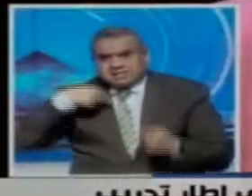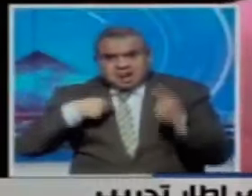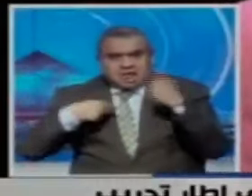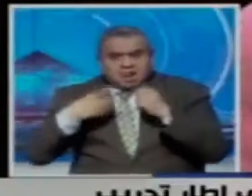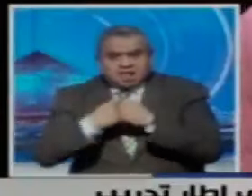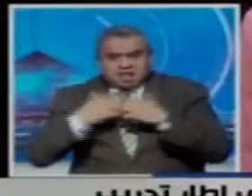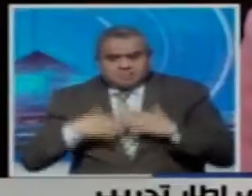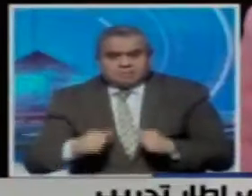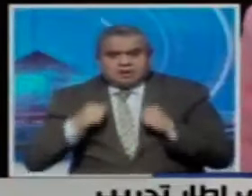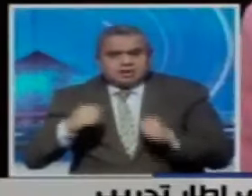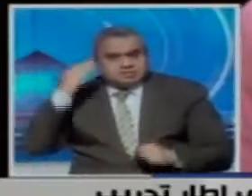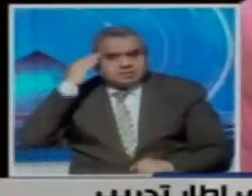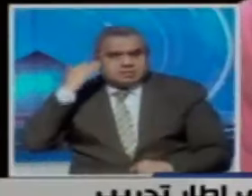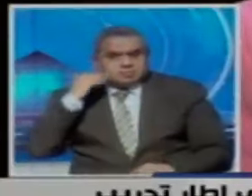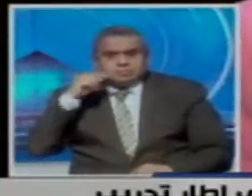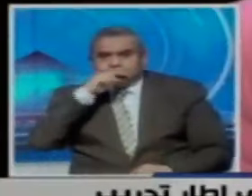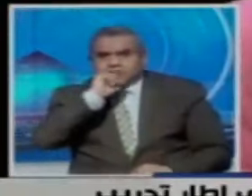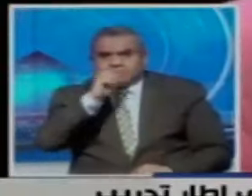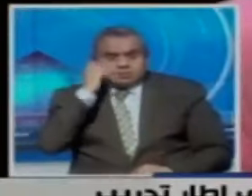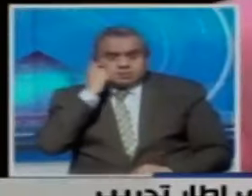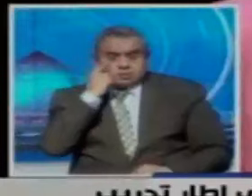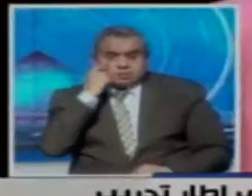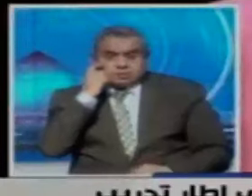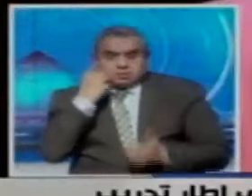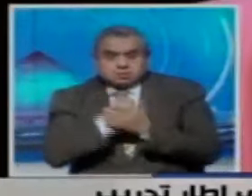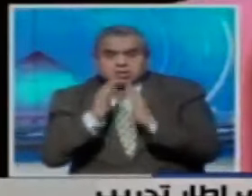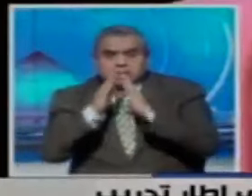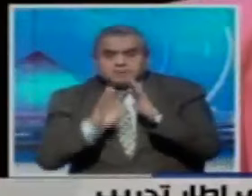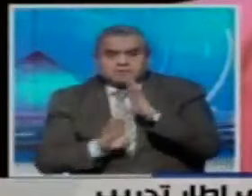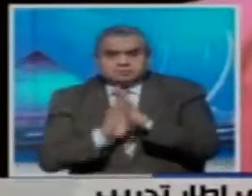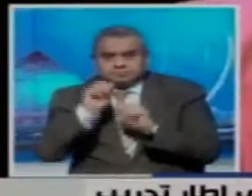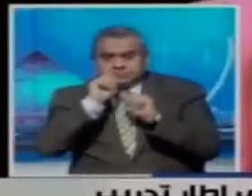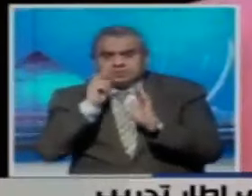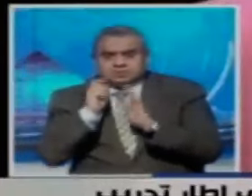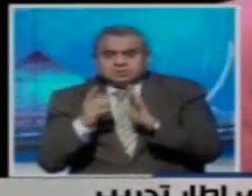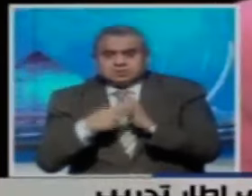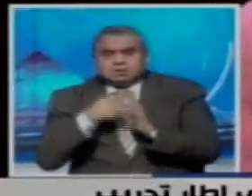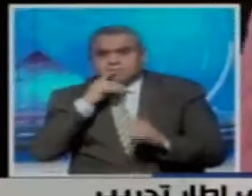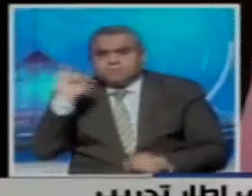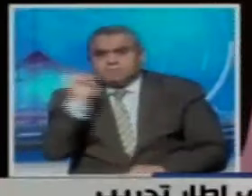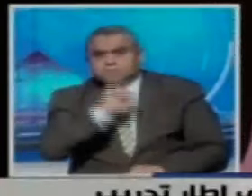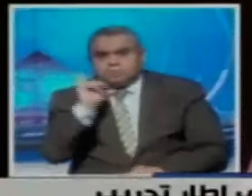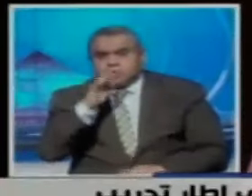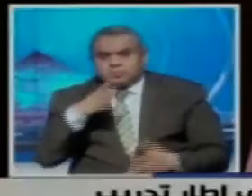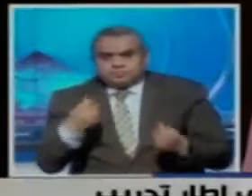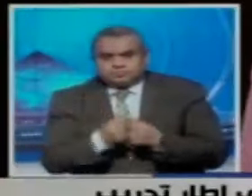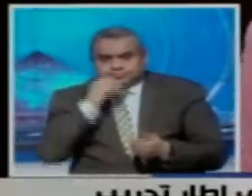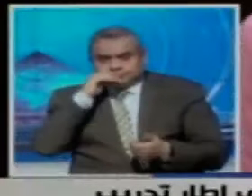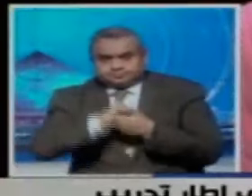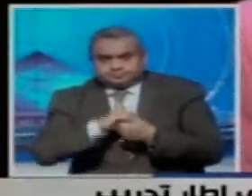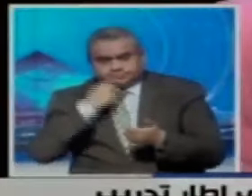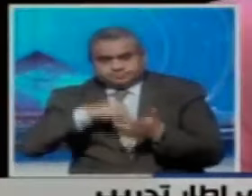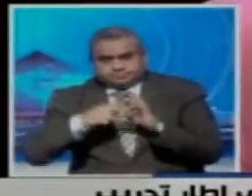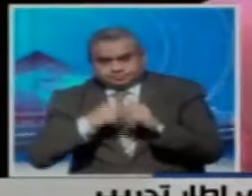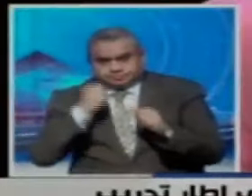بصحة المرأة ونهوض يعني المصريين عامة، فمهم جدا إن احنا نكون حاطين نفسنا على خريطة